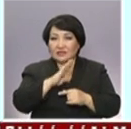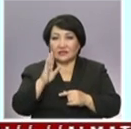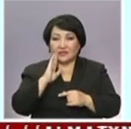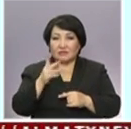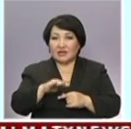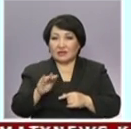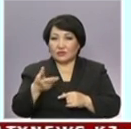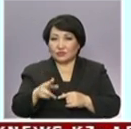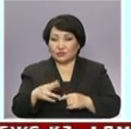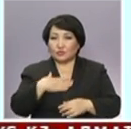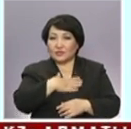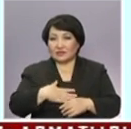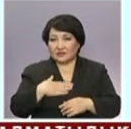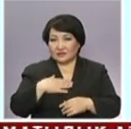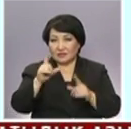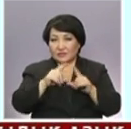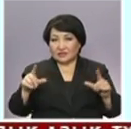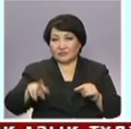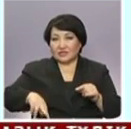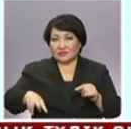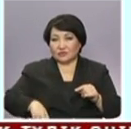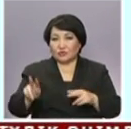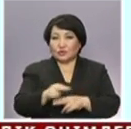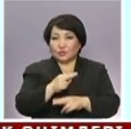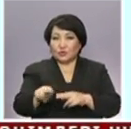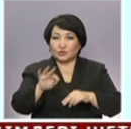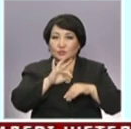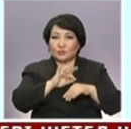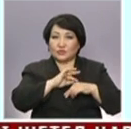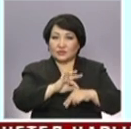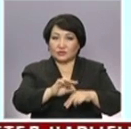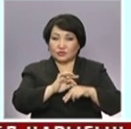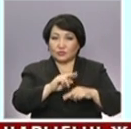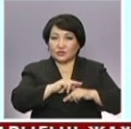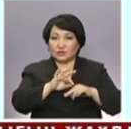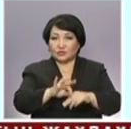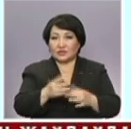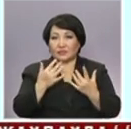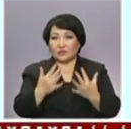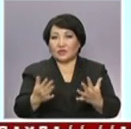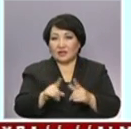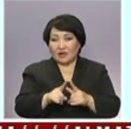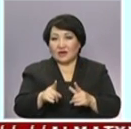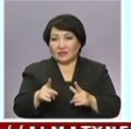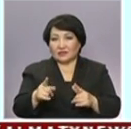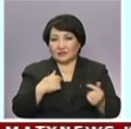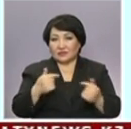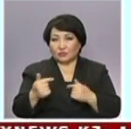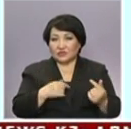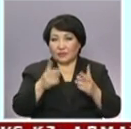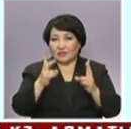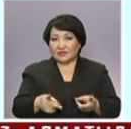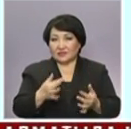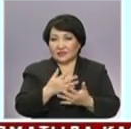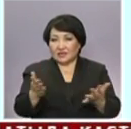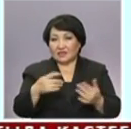және мектеп директорынан жөндеу жұмыстарын жүргізуін талап етті. Олардың да амал қалмапты. Апатты талай айтқан, тек шыққан